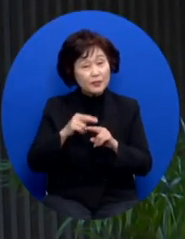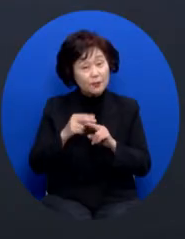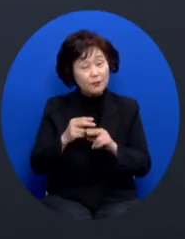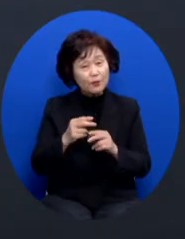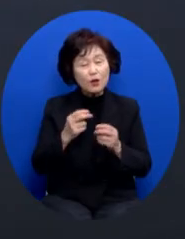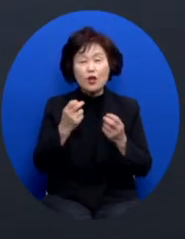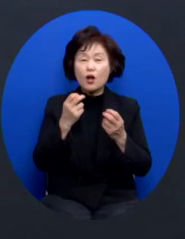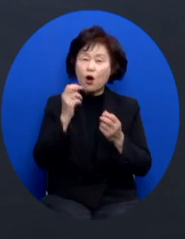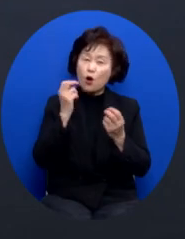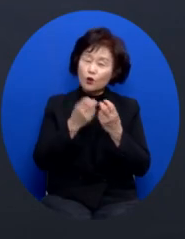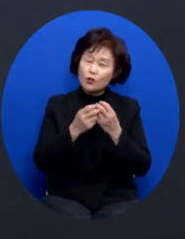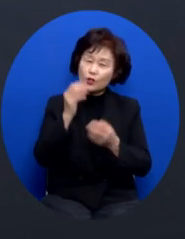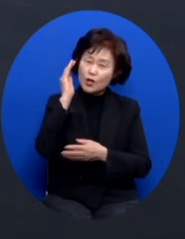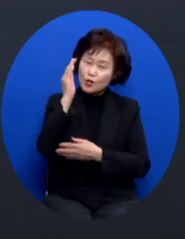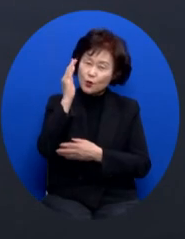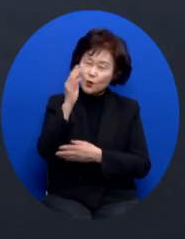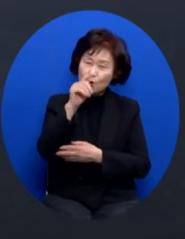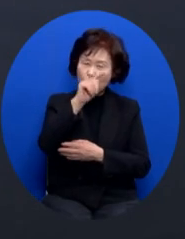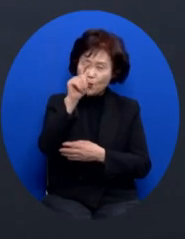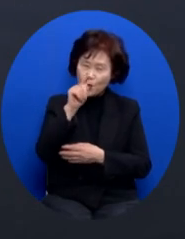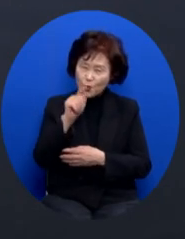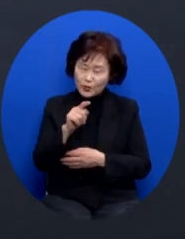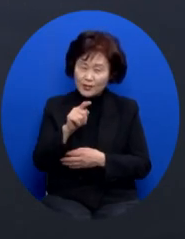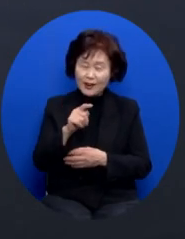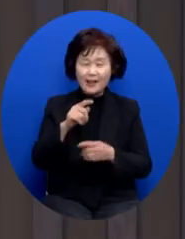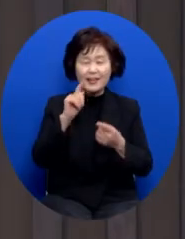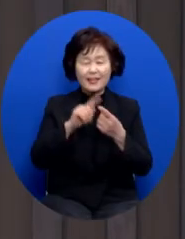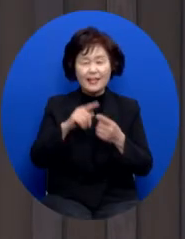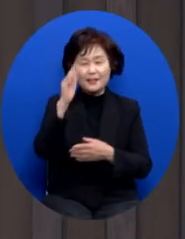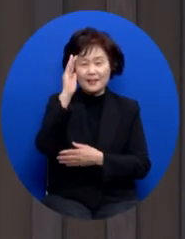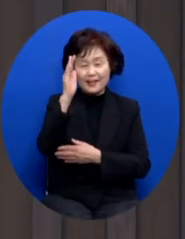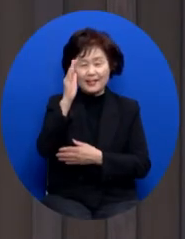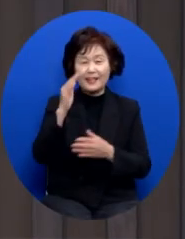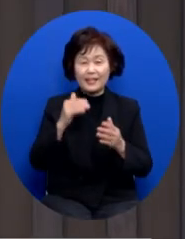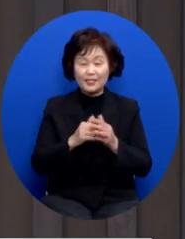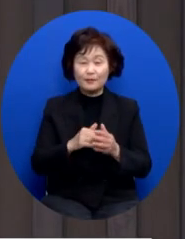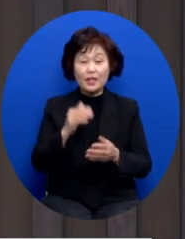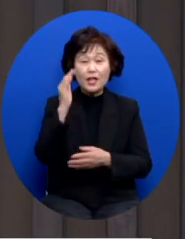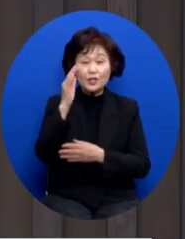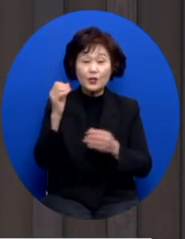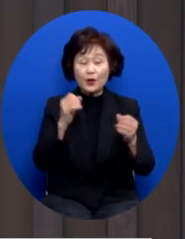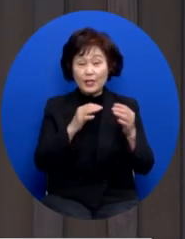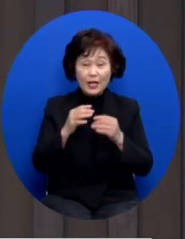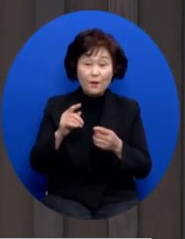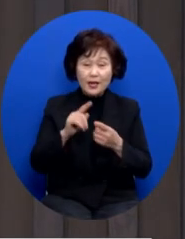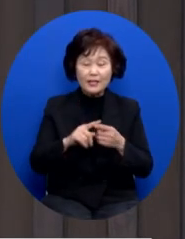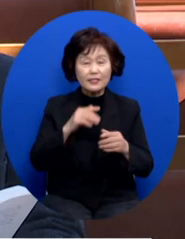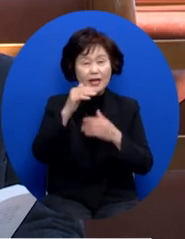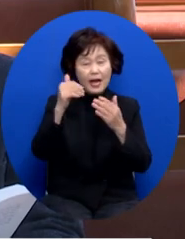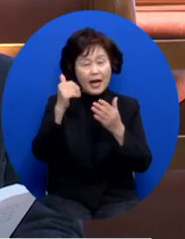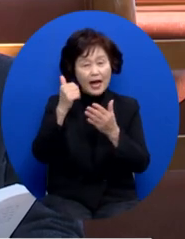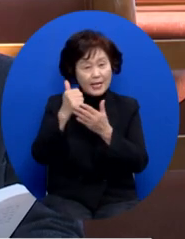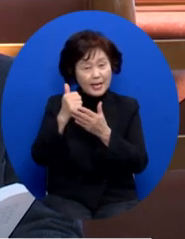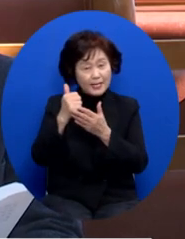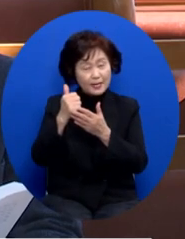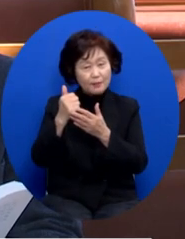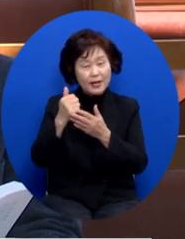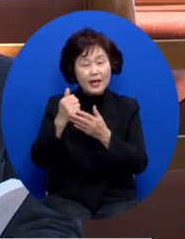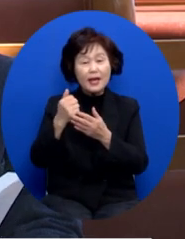설교할 것인가를 주제로 강의했습니다 문장환 목사는 설교와 대화에서 자주 말하는 하나님의 섭리를